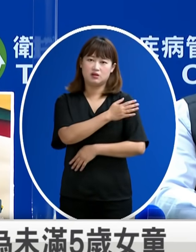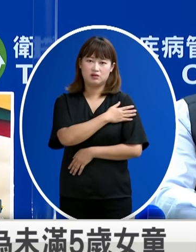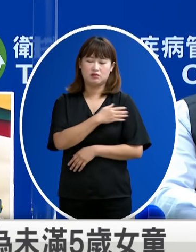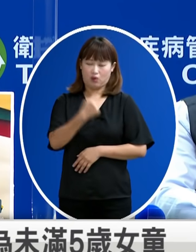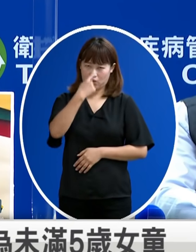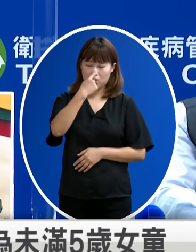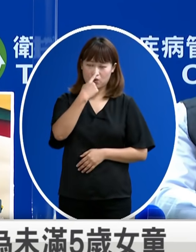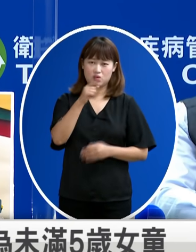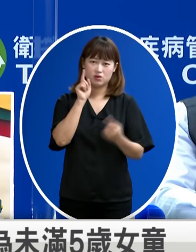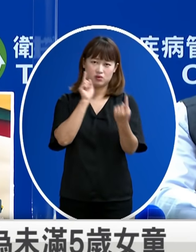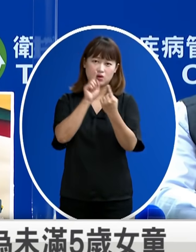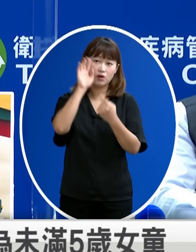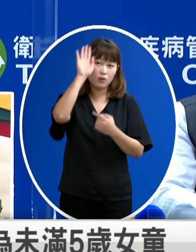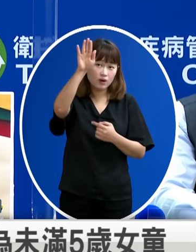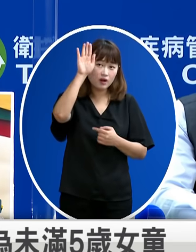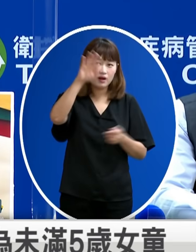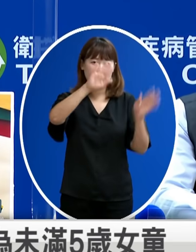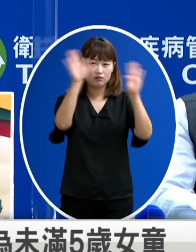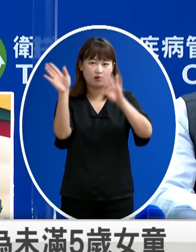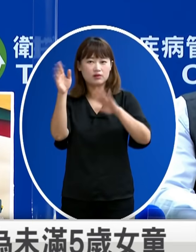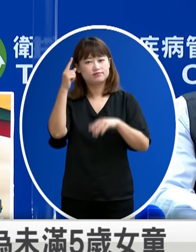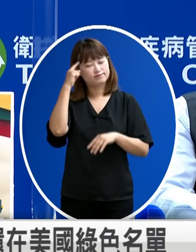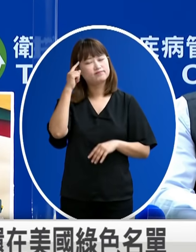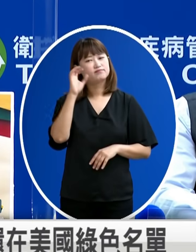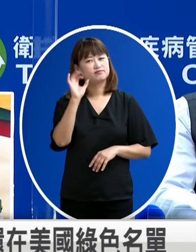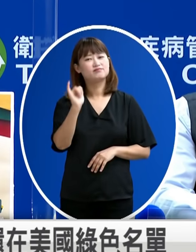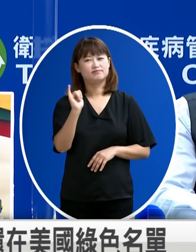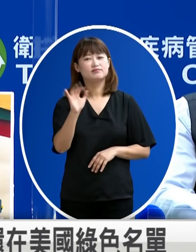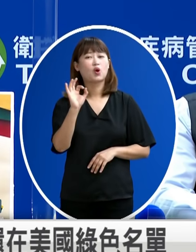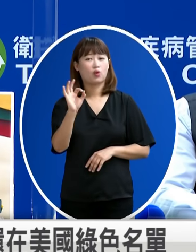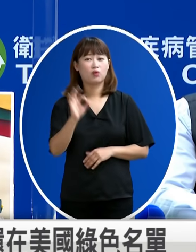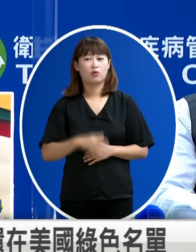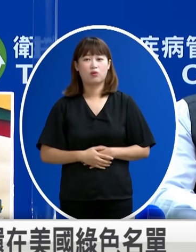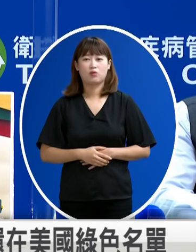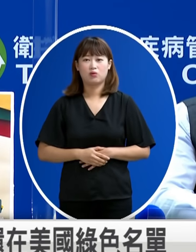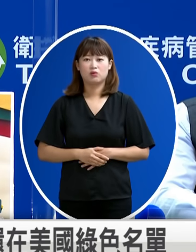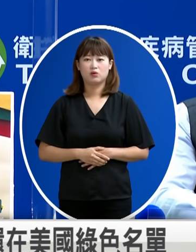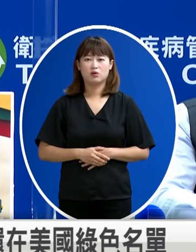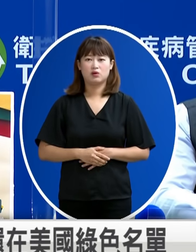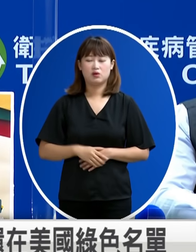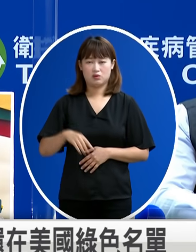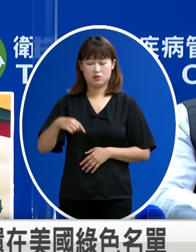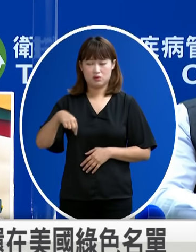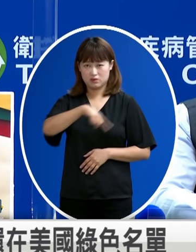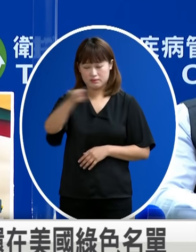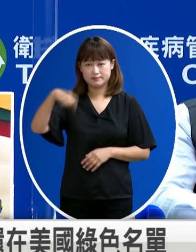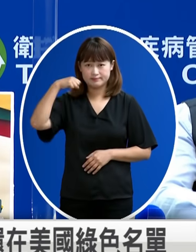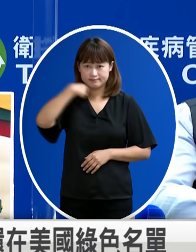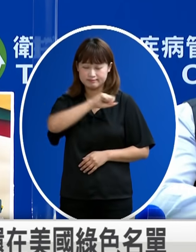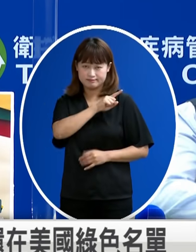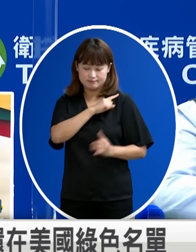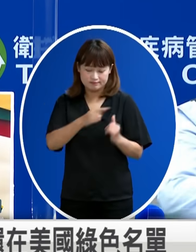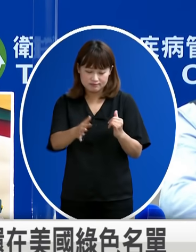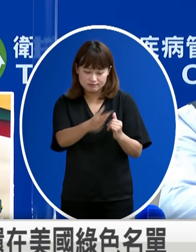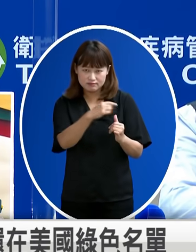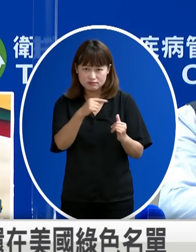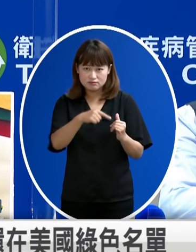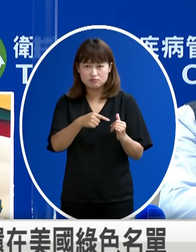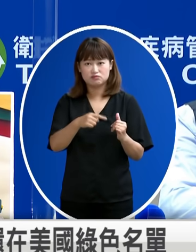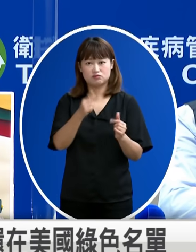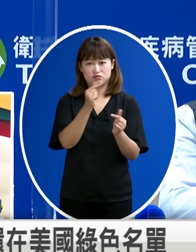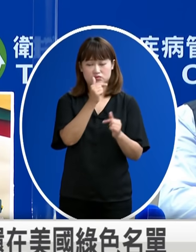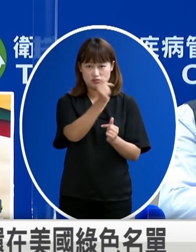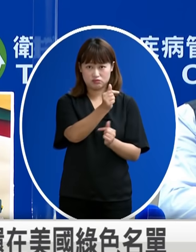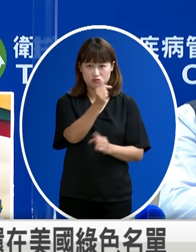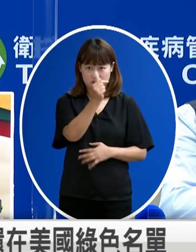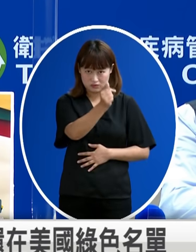还是保持比较乐观。从那时候还有一些比较多的相对的本土个案，中秋节的时候那观察到